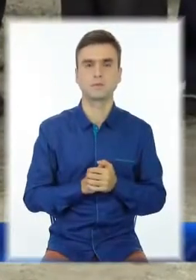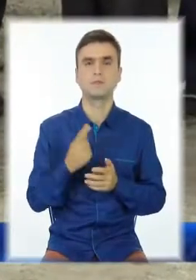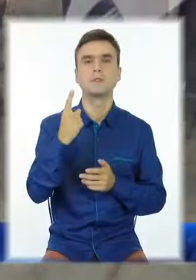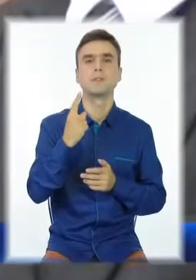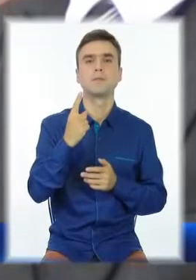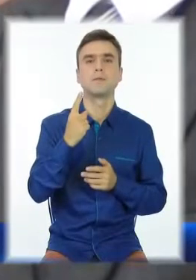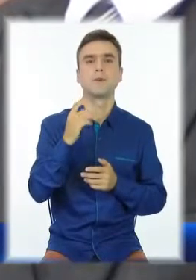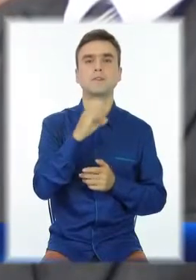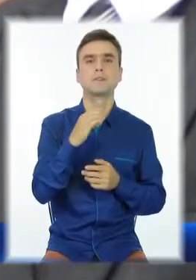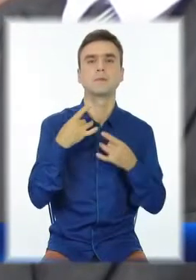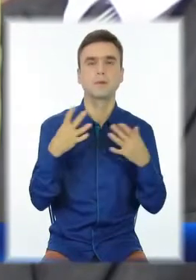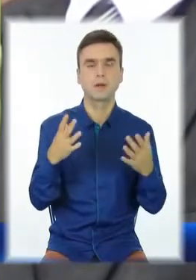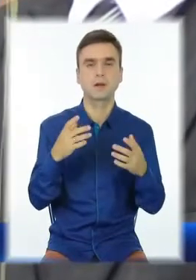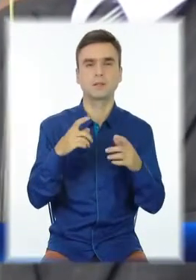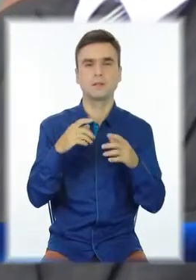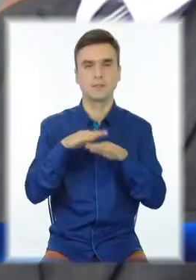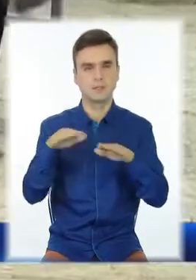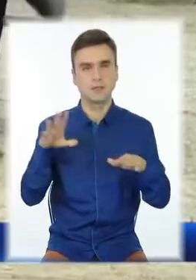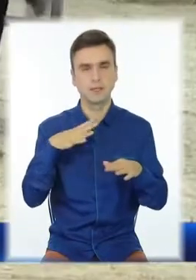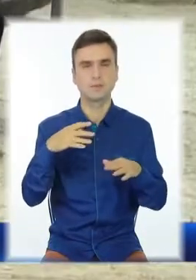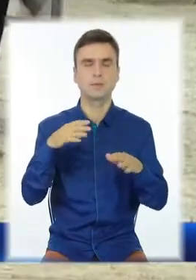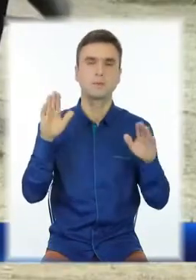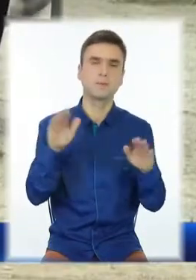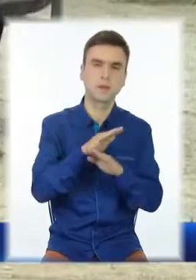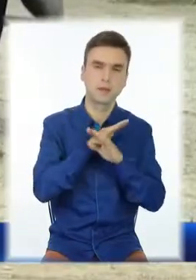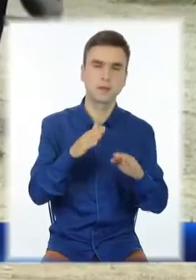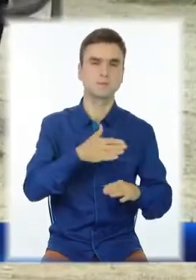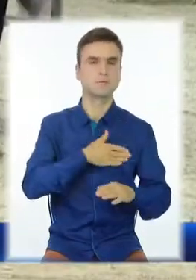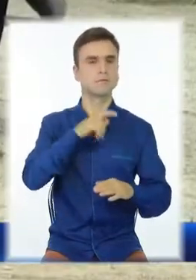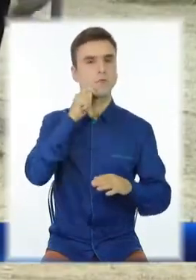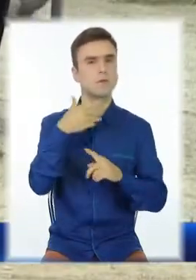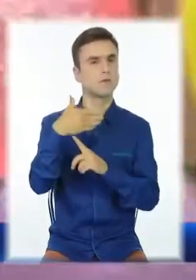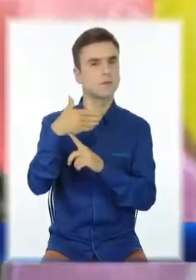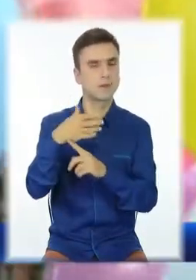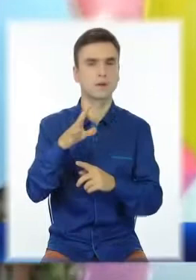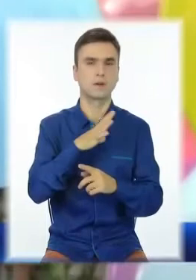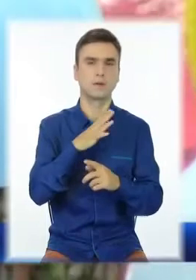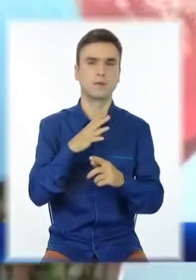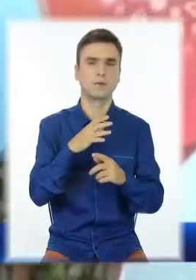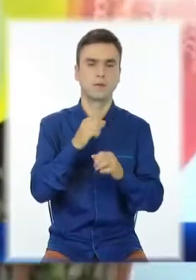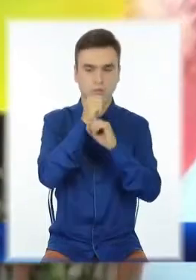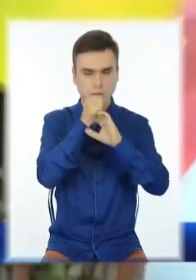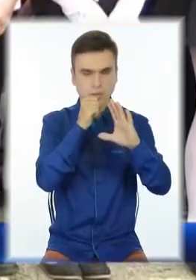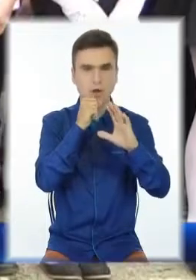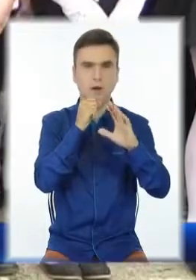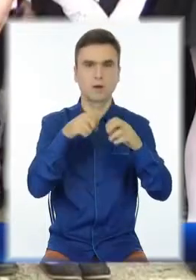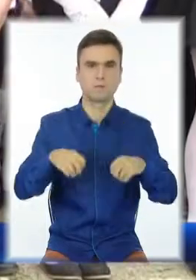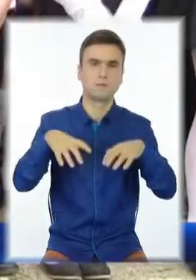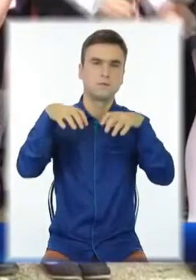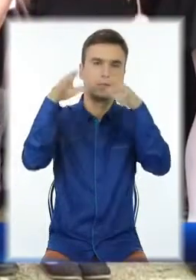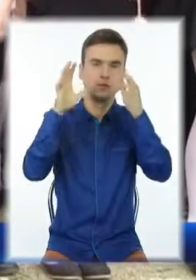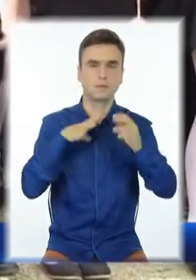гімн України та міста, а ще підготували концертні номери. Після запустили у небо повітряні кульки. За парти сіли